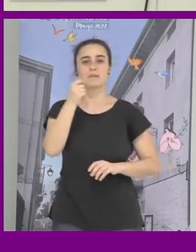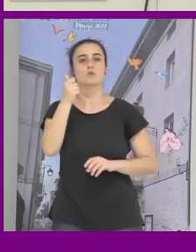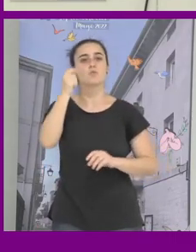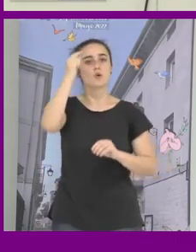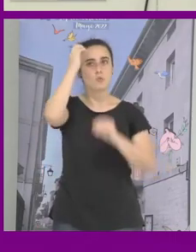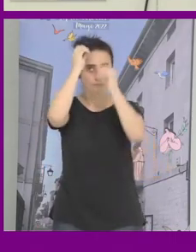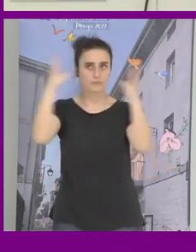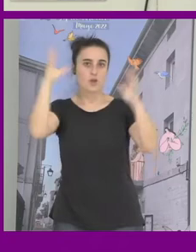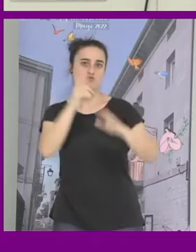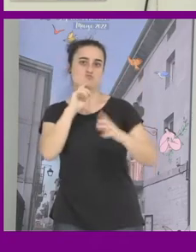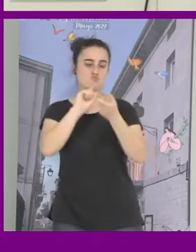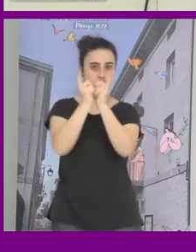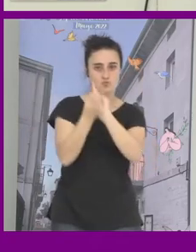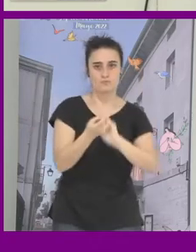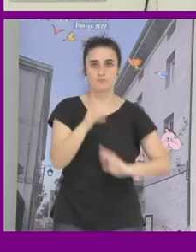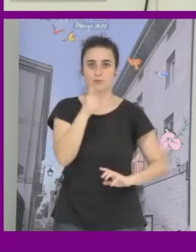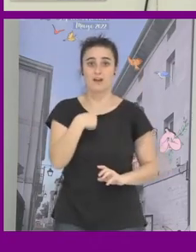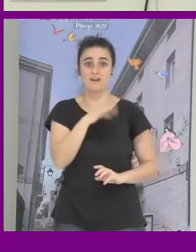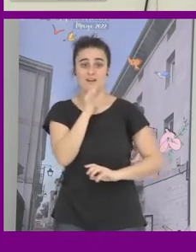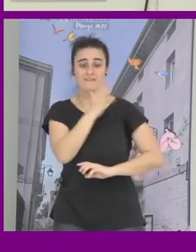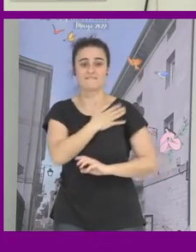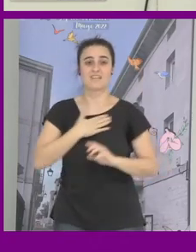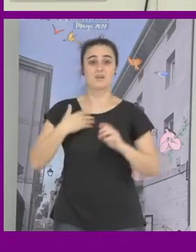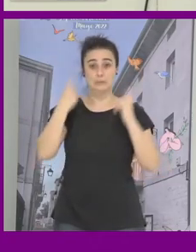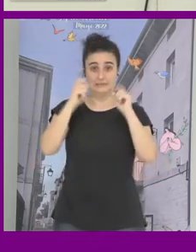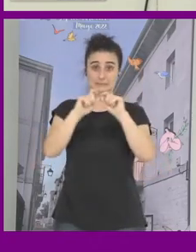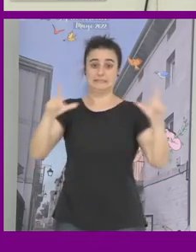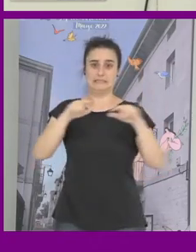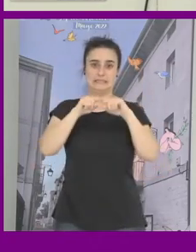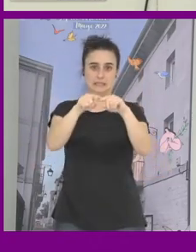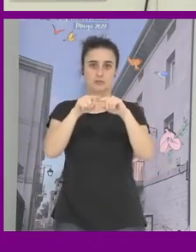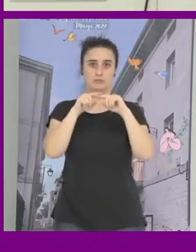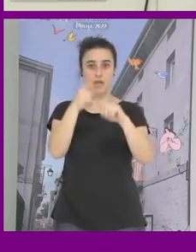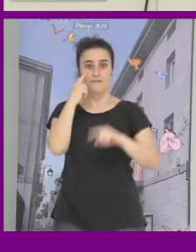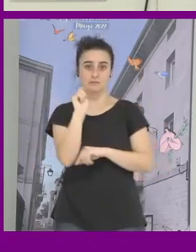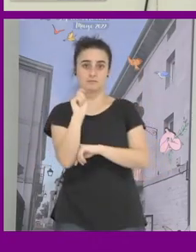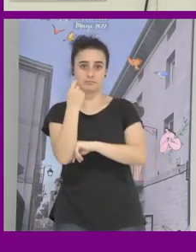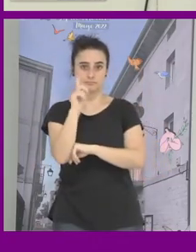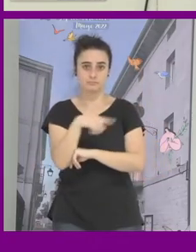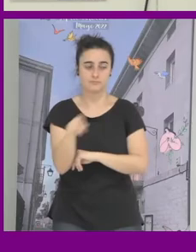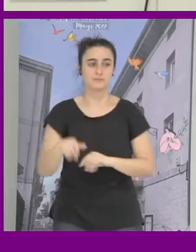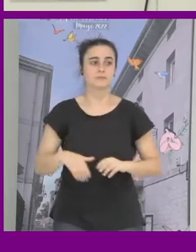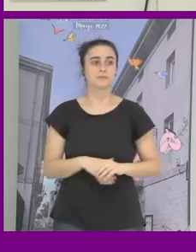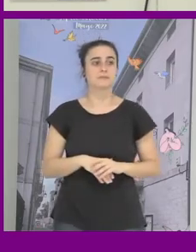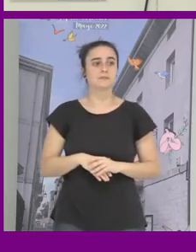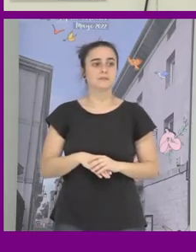berriro saiatuko naiz konpartitzen pantalla, ia lortzen dudan ondo.